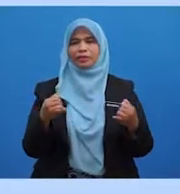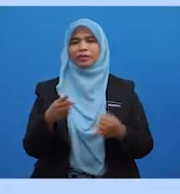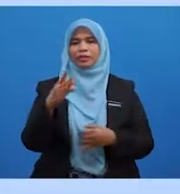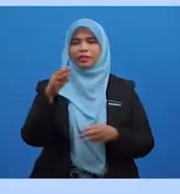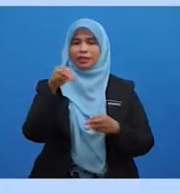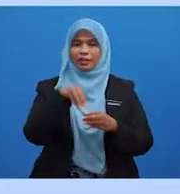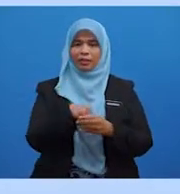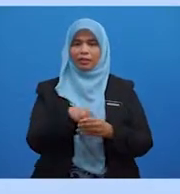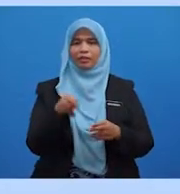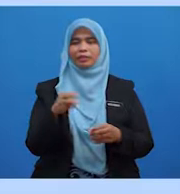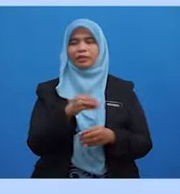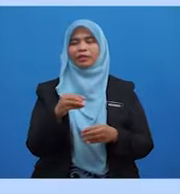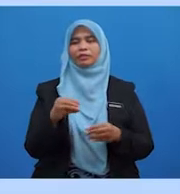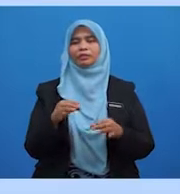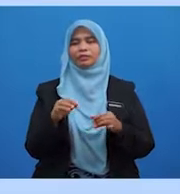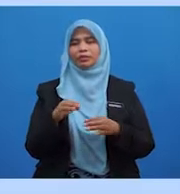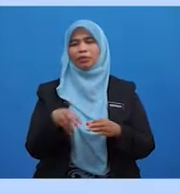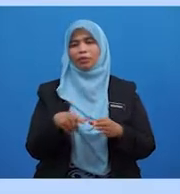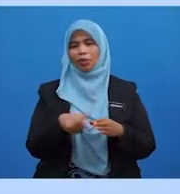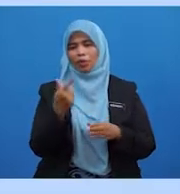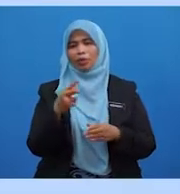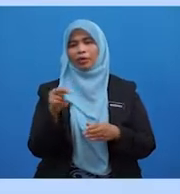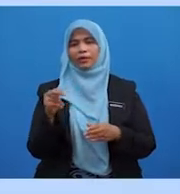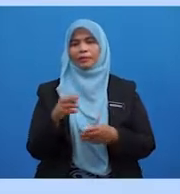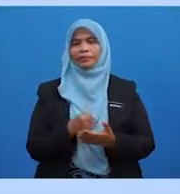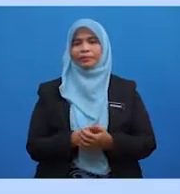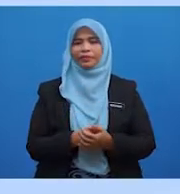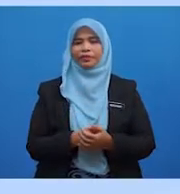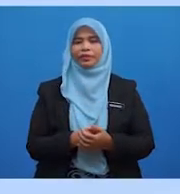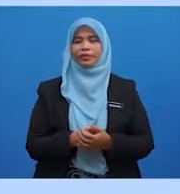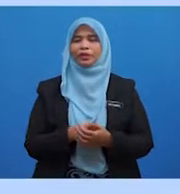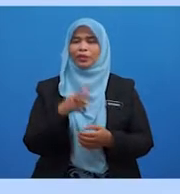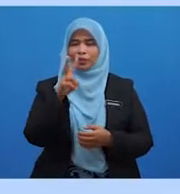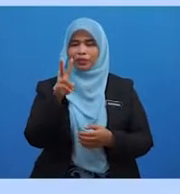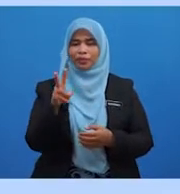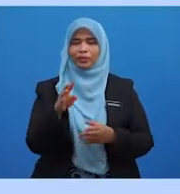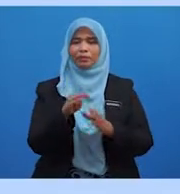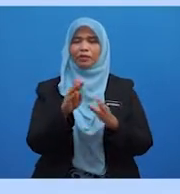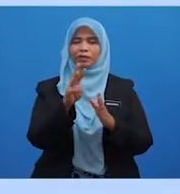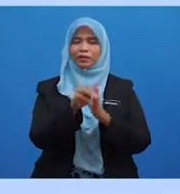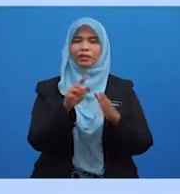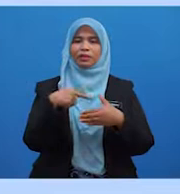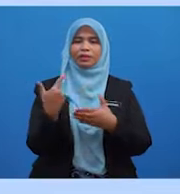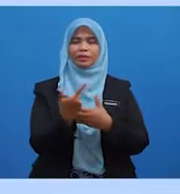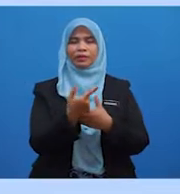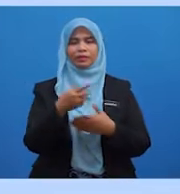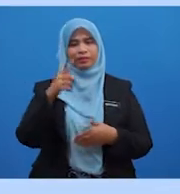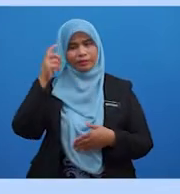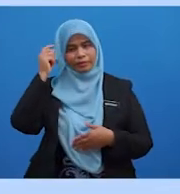imagery dalaman dan juga imagery luaran. Pada dasarnya, kedua-duanya melibatkan